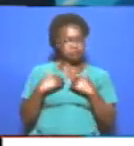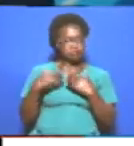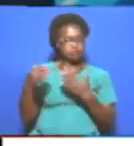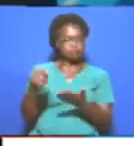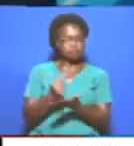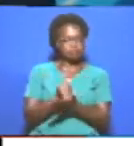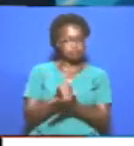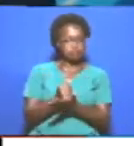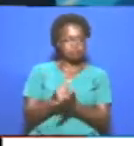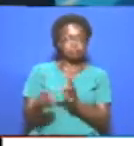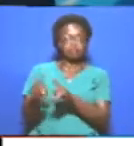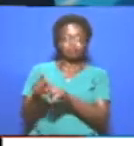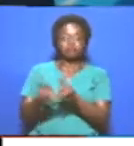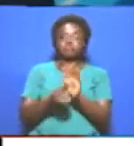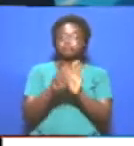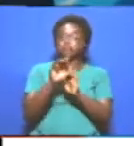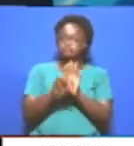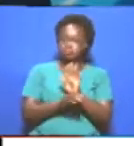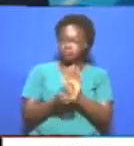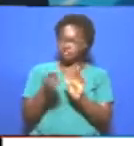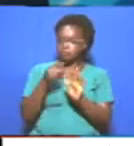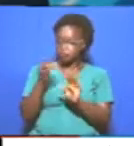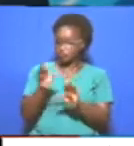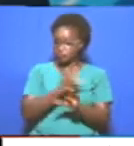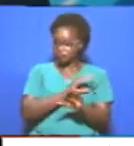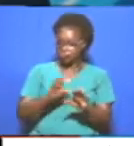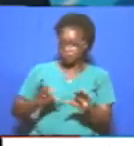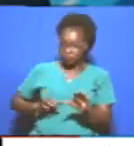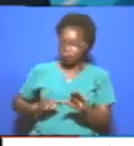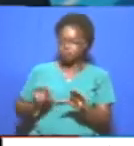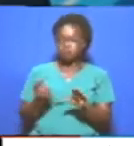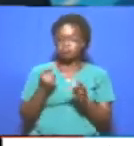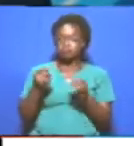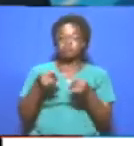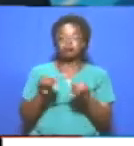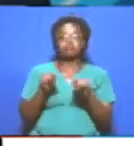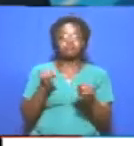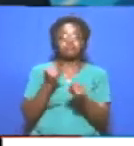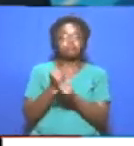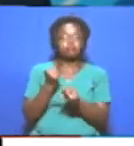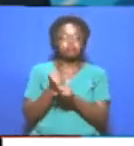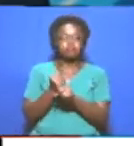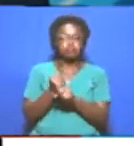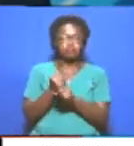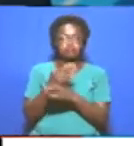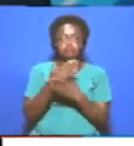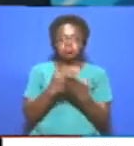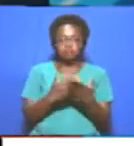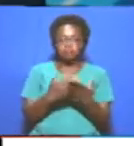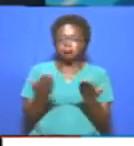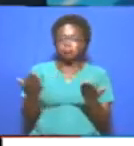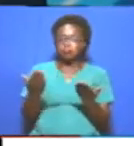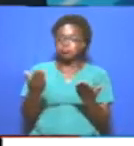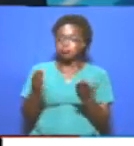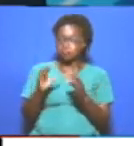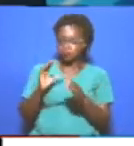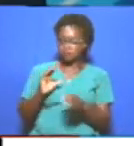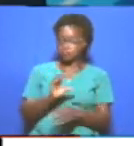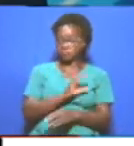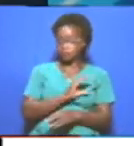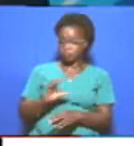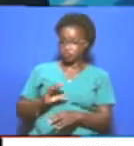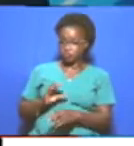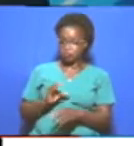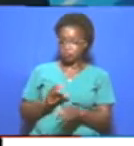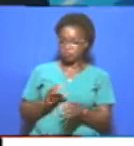wa katiba. Alisema kamati hiyo inaweza tu kutekeleza jukumu hilo kwa niaba ya tume hiyo, na alitoa muda